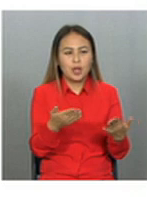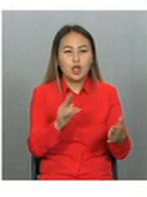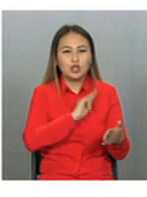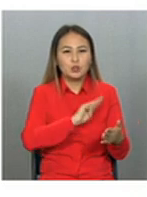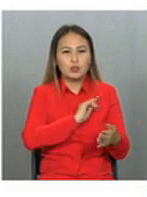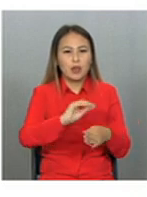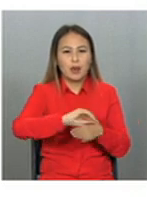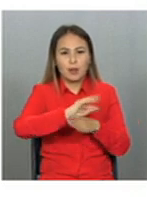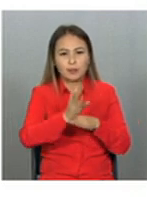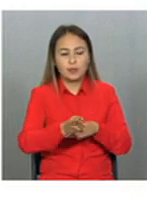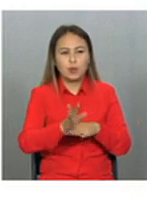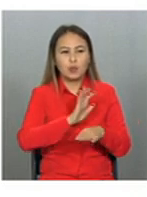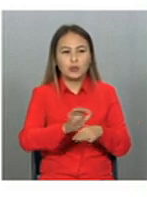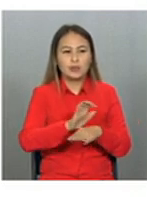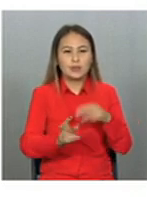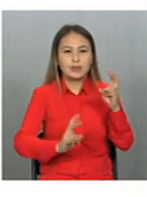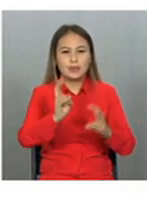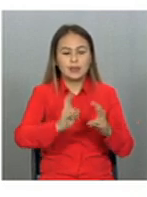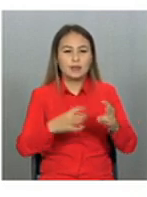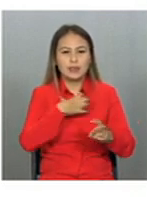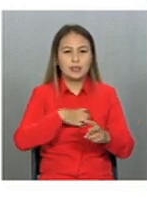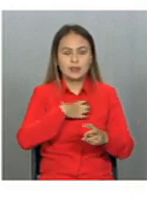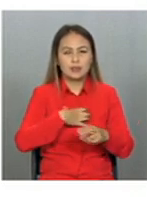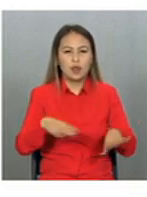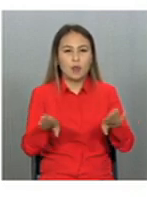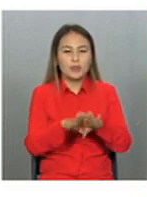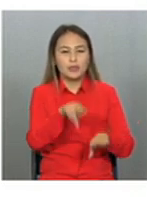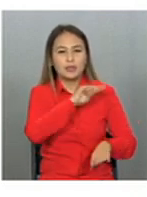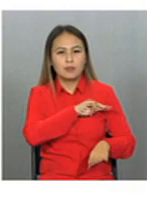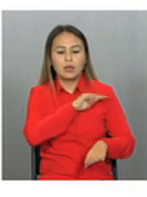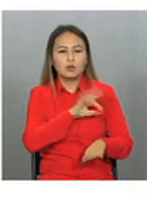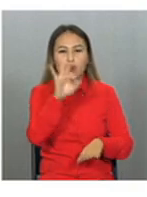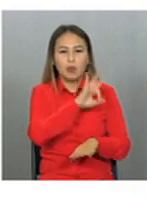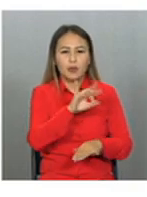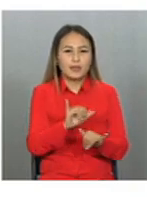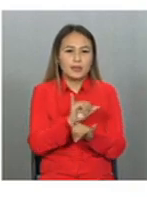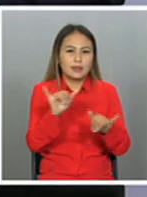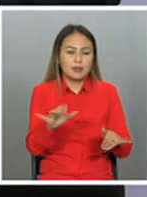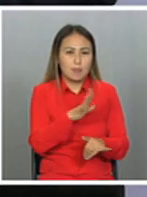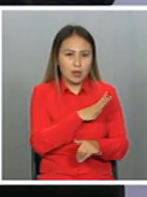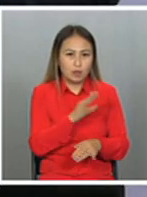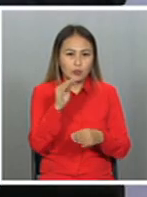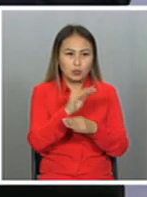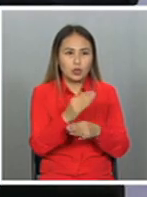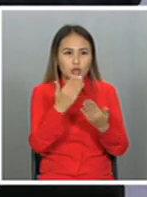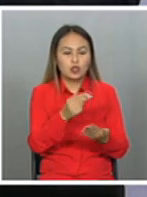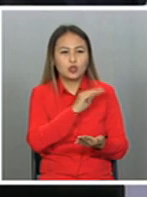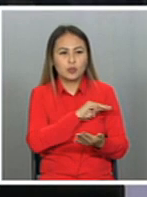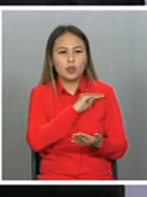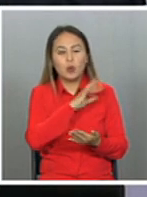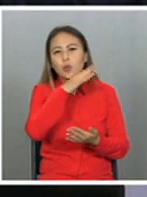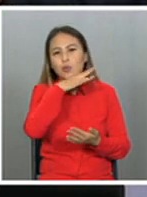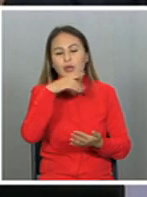жұмыспен қамту мен өндірісте негізінен қызмет көрсету саласы кеңінен тараған. Яғни ол жұмысқа